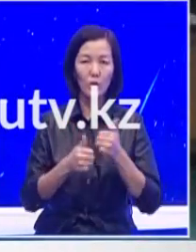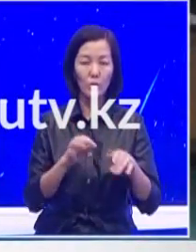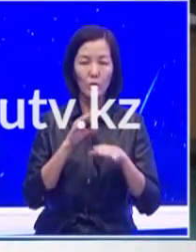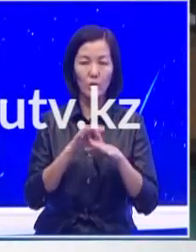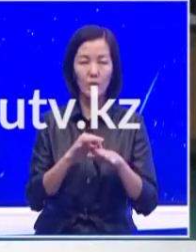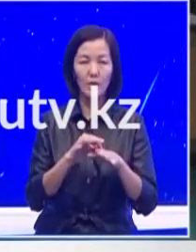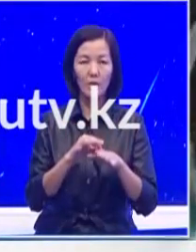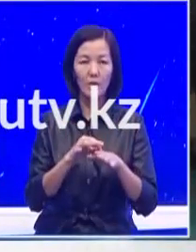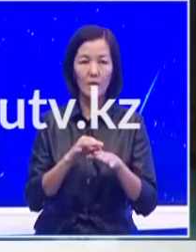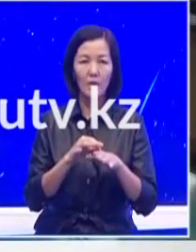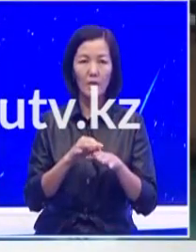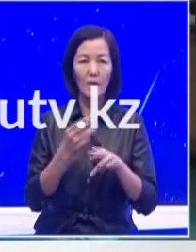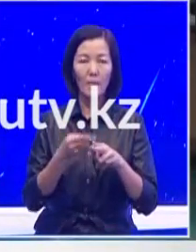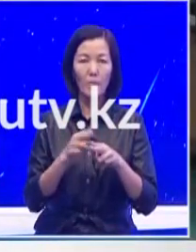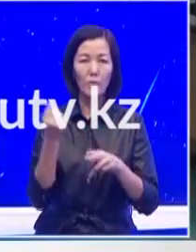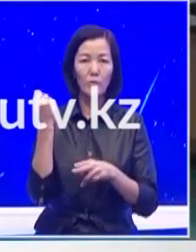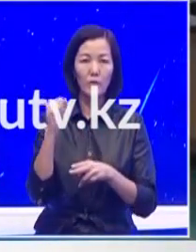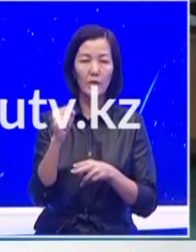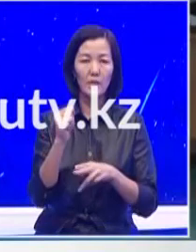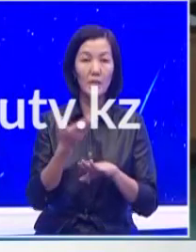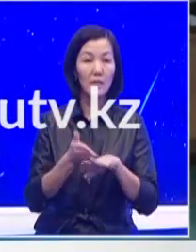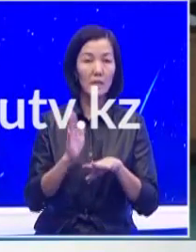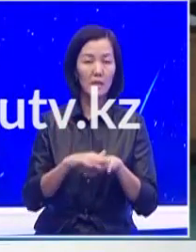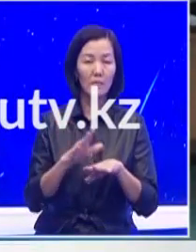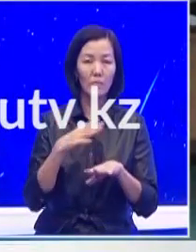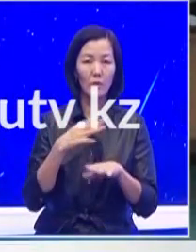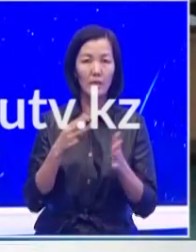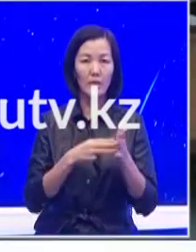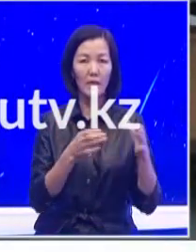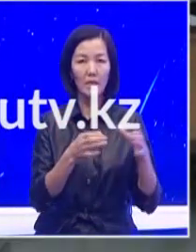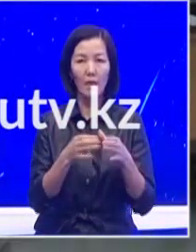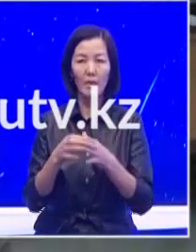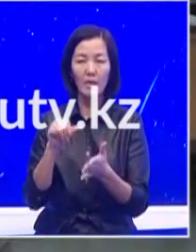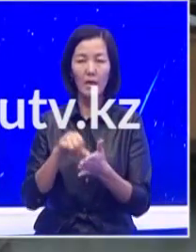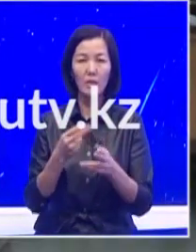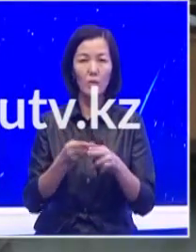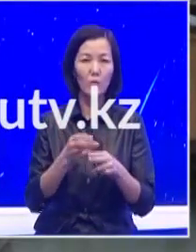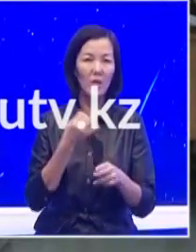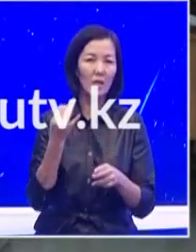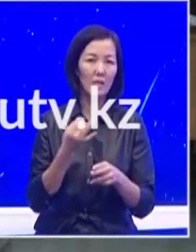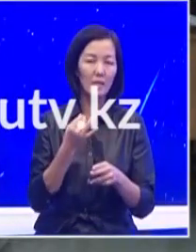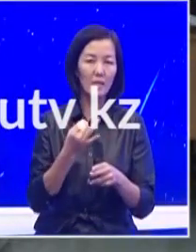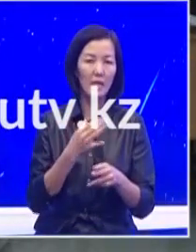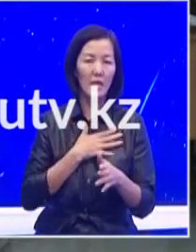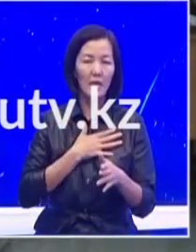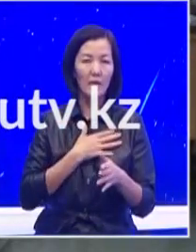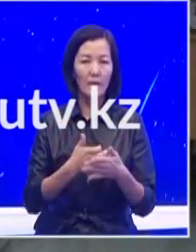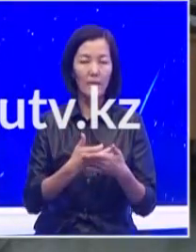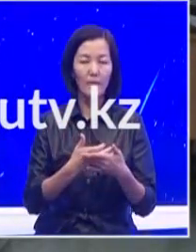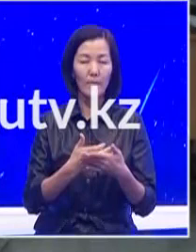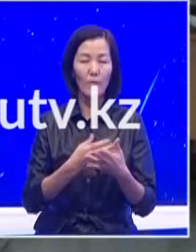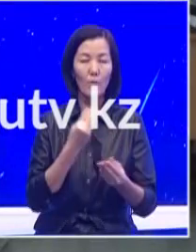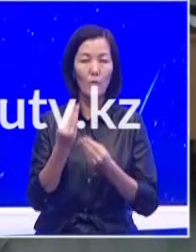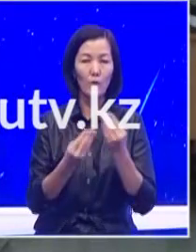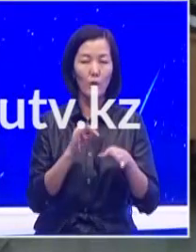жатқандарына. Мына бұл жеңіс оңайшылықпен келген жоқ. 8 командалар арасында өте тартысты ойындар өтті. Соның арасында осы